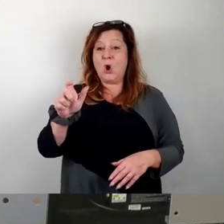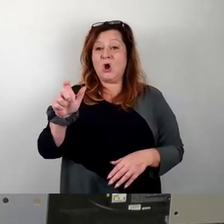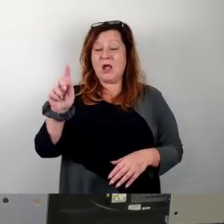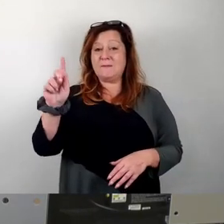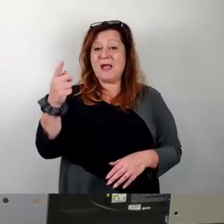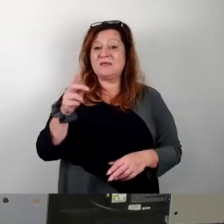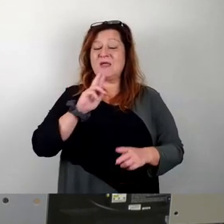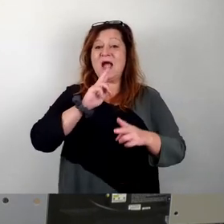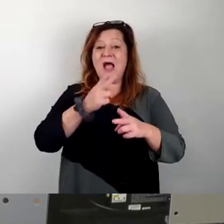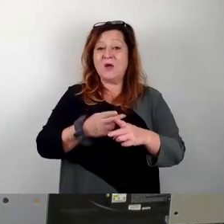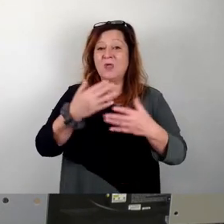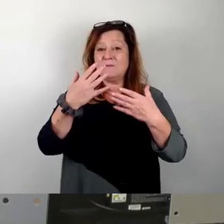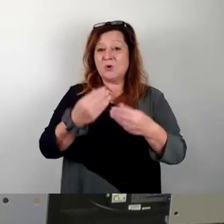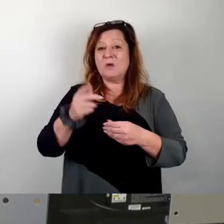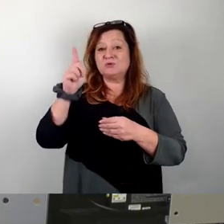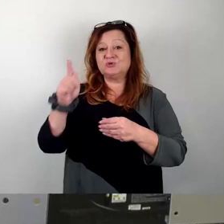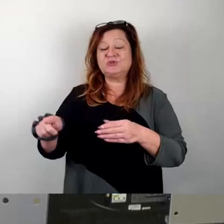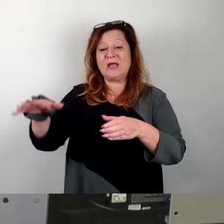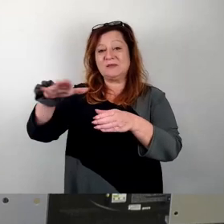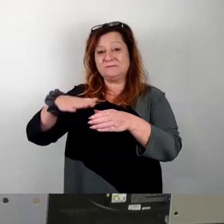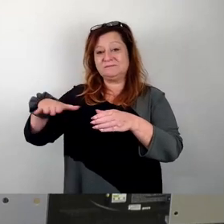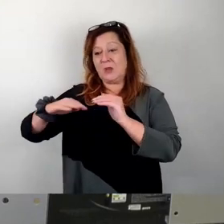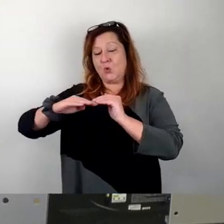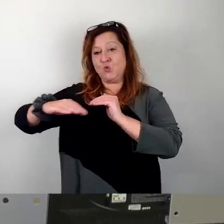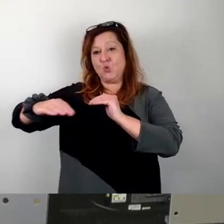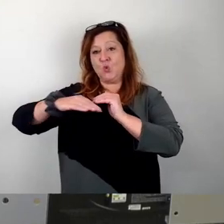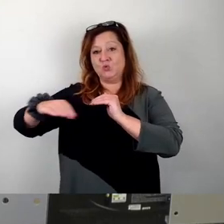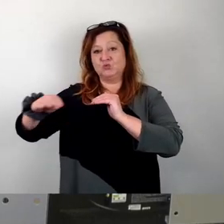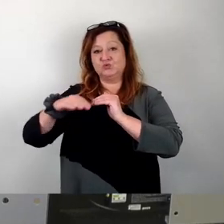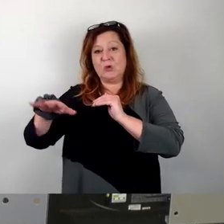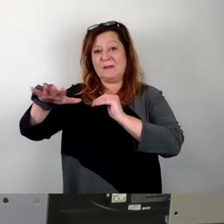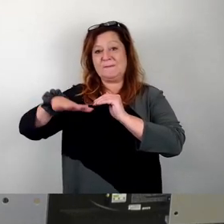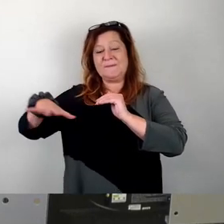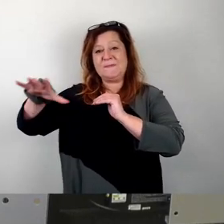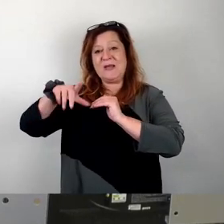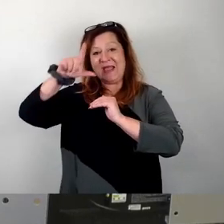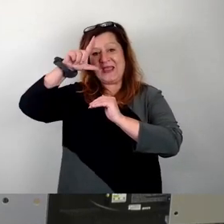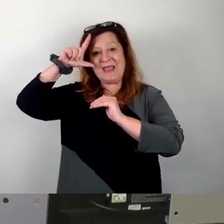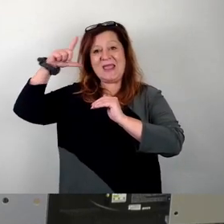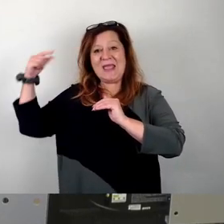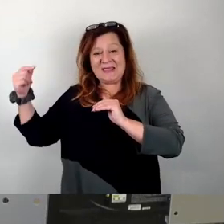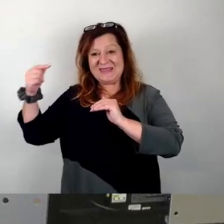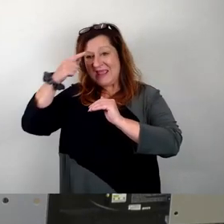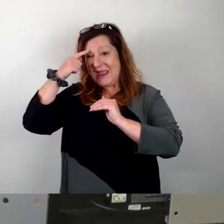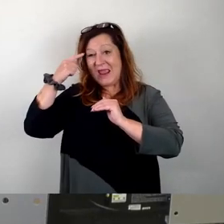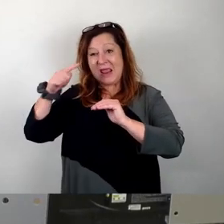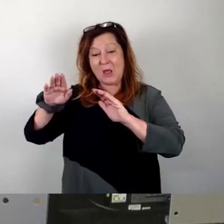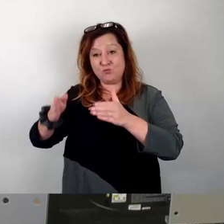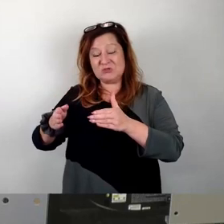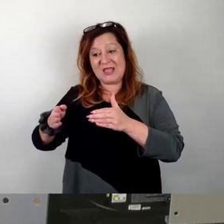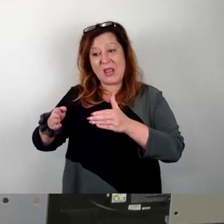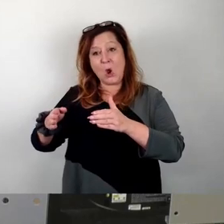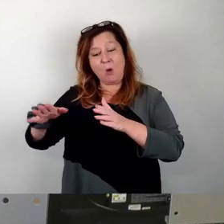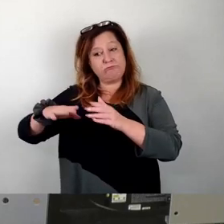Hyde Park auf einem stadteigenen Grundstück am Lingnermarkt im Bereich des Hygienemuseums eine Fläche zu reservieren, wo Bürger der